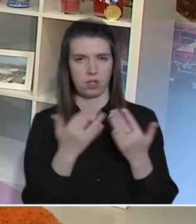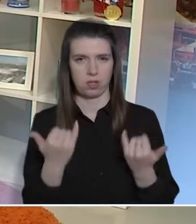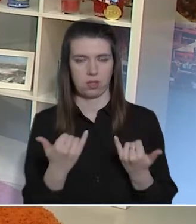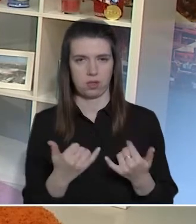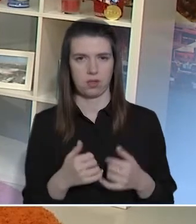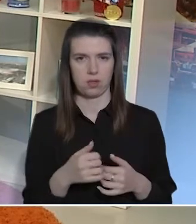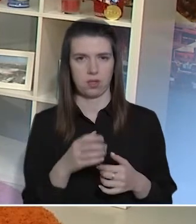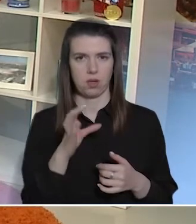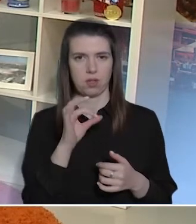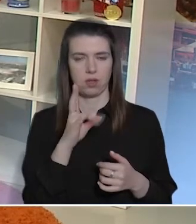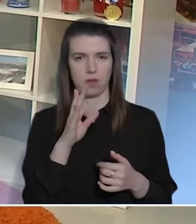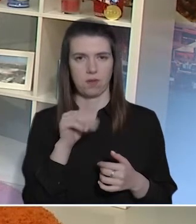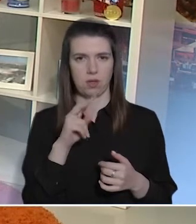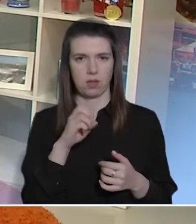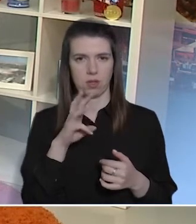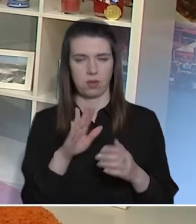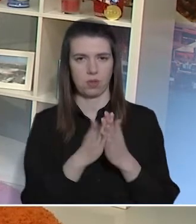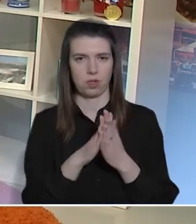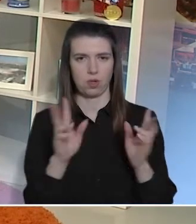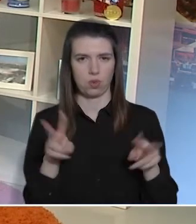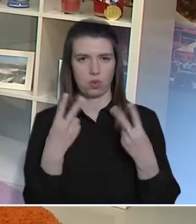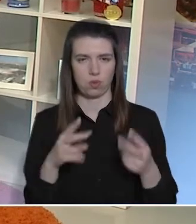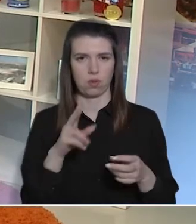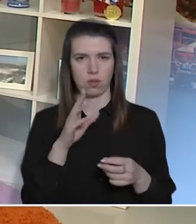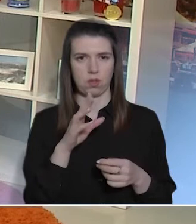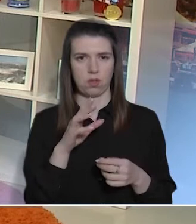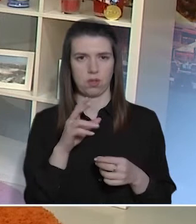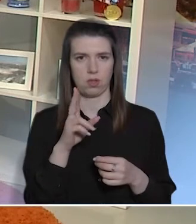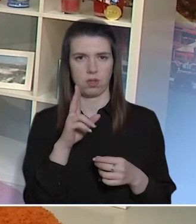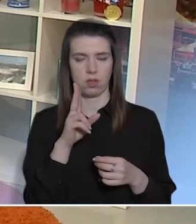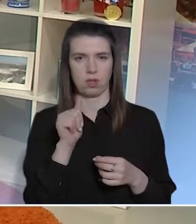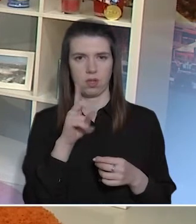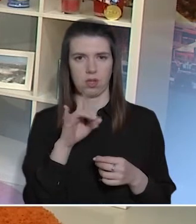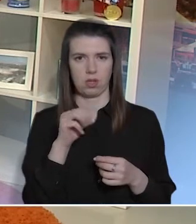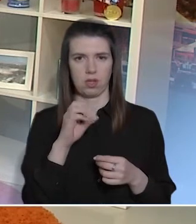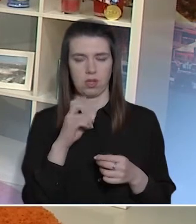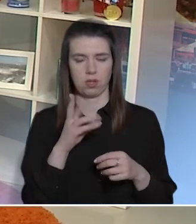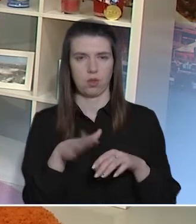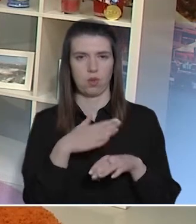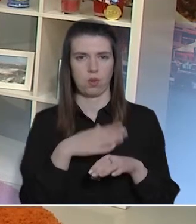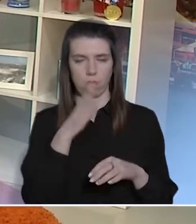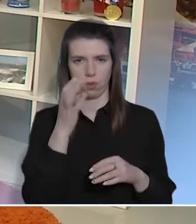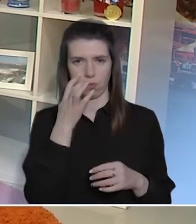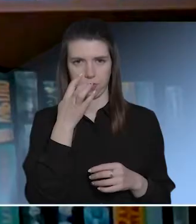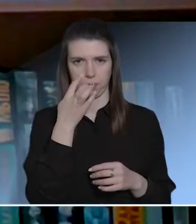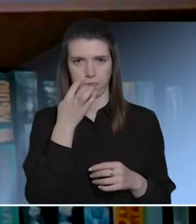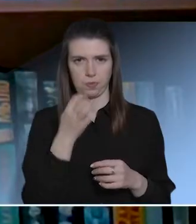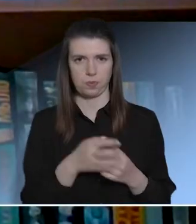прямо сейчас с основателем ростовского книжного клуба «Ривербук» Катериной Кондратенко. Доброе утро. Доброе утро.